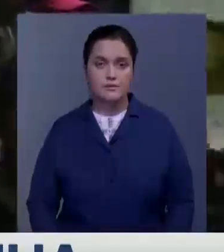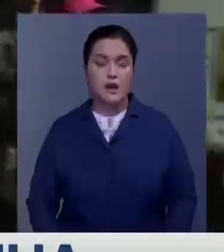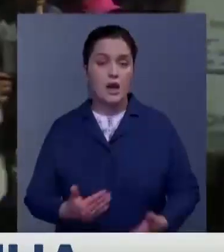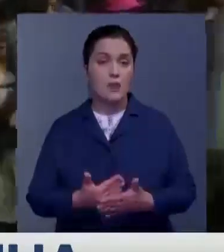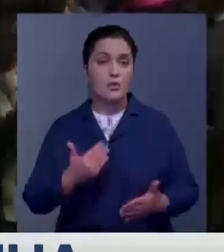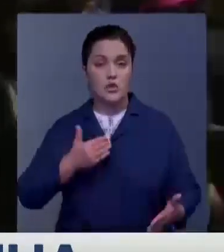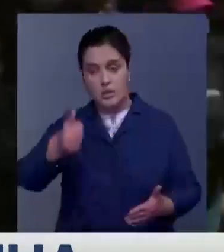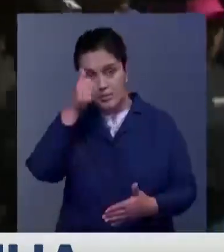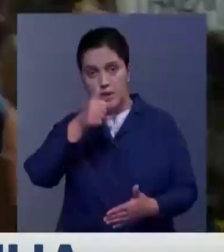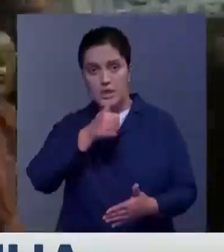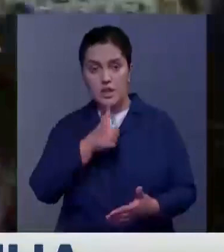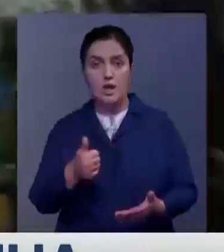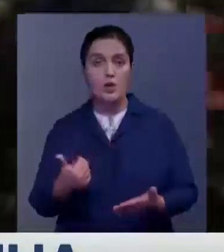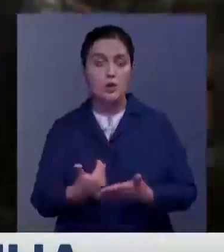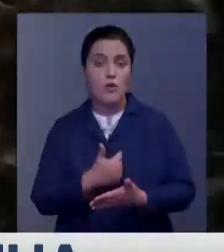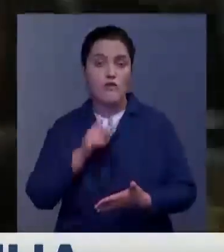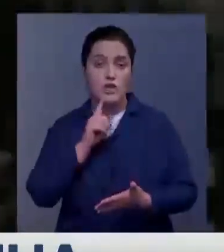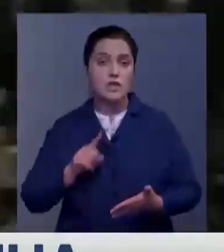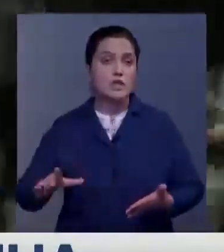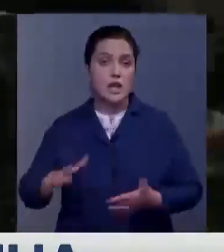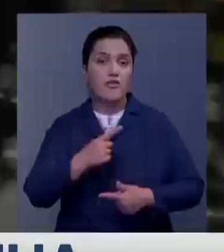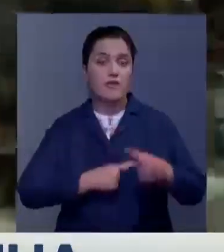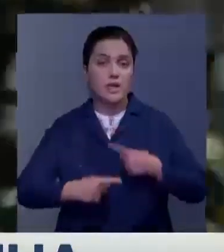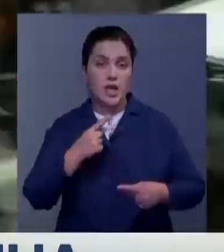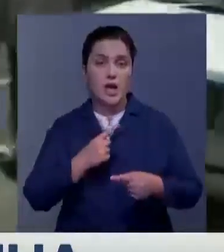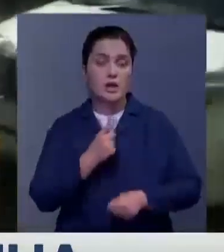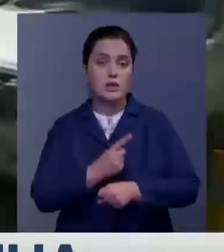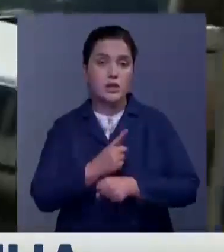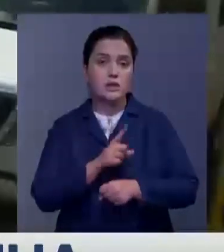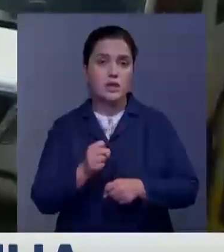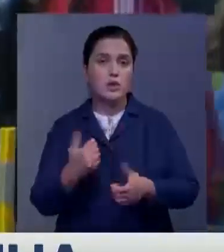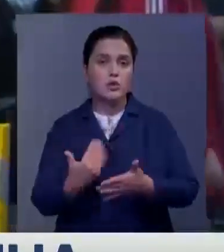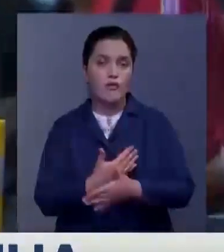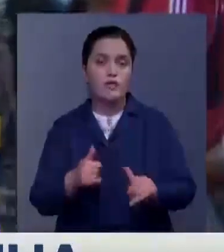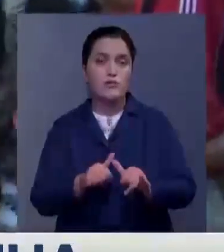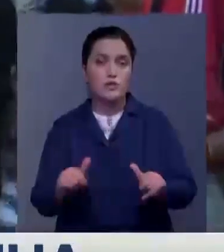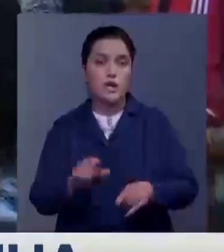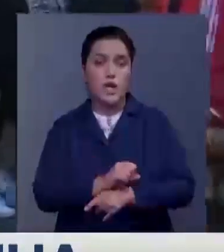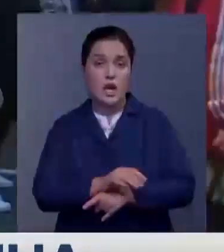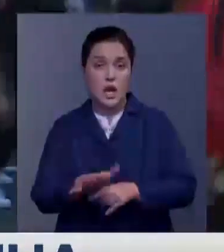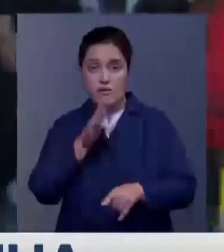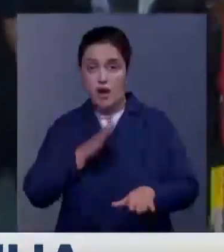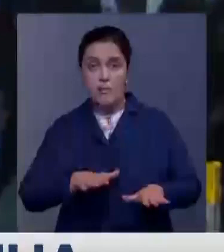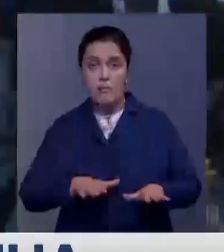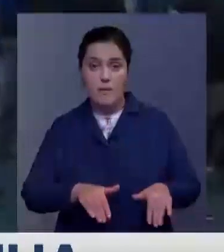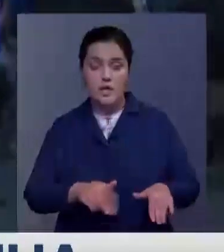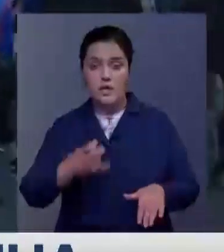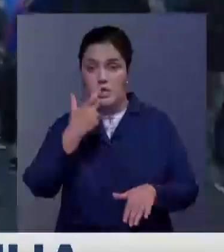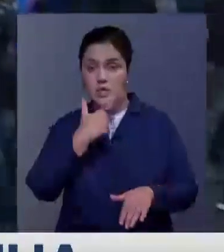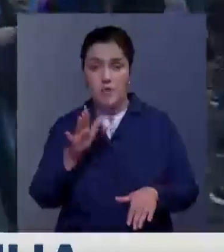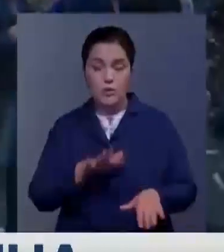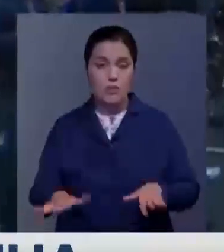В прошлом месяце власти Новой Зеландии вернули некоторые ограничения из-за новых вспышек коронавируса. Во время марша протестующие не соблюдали